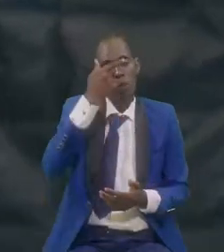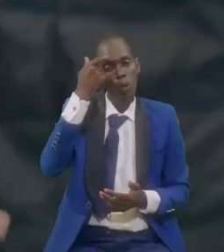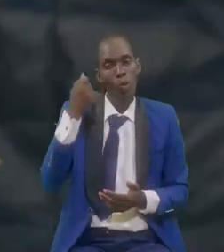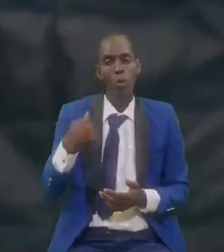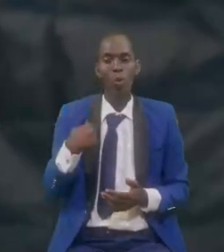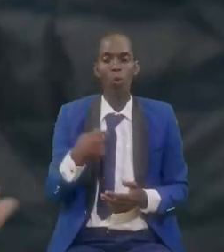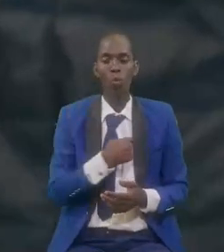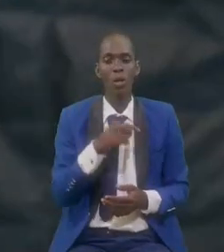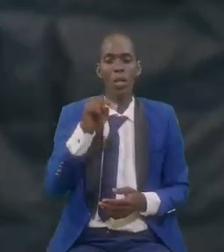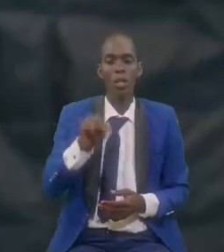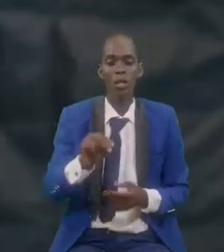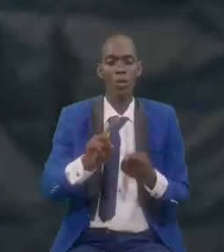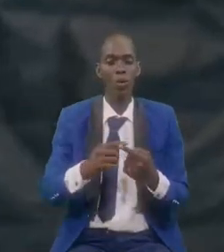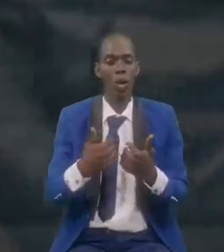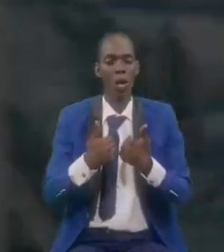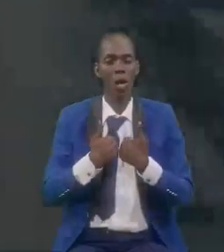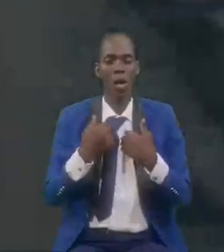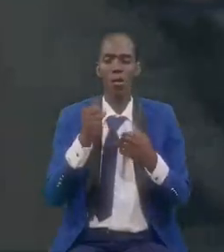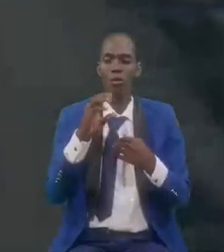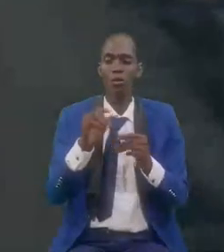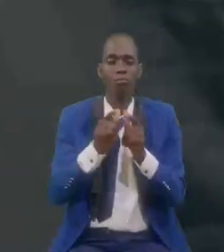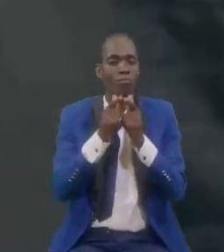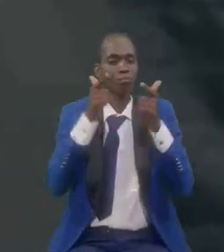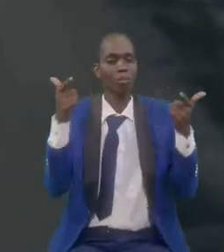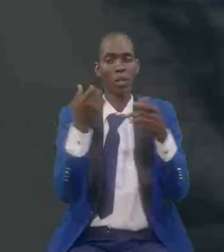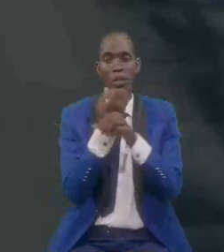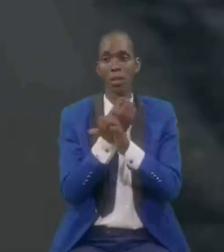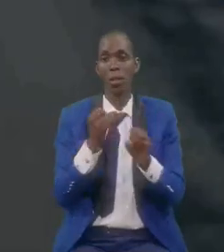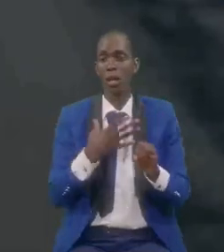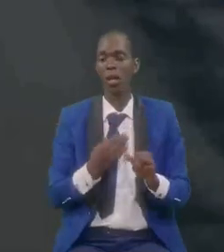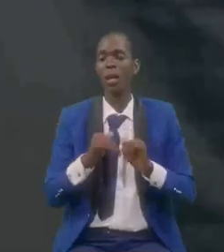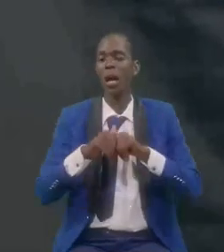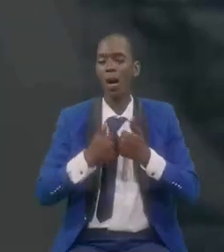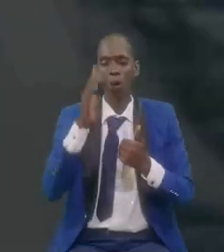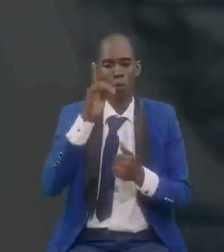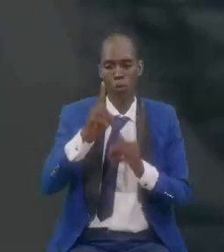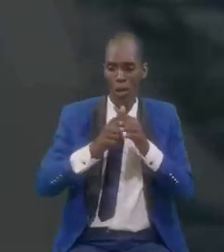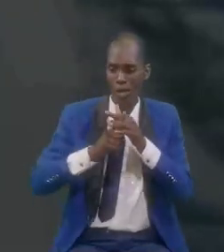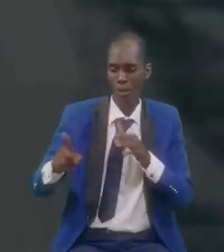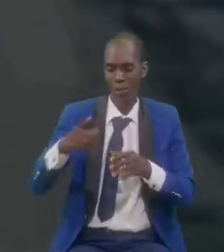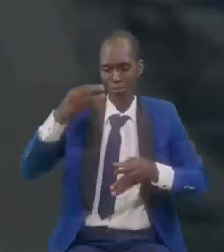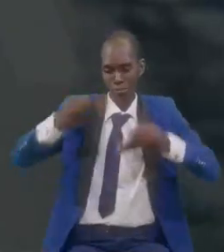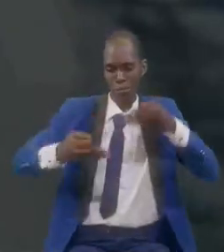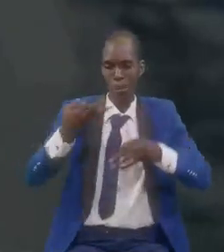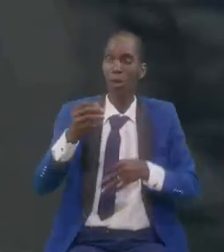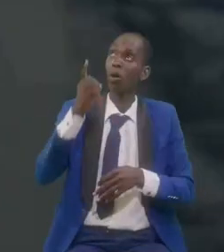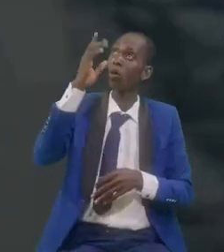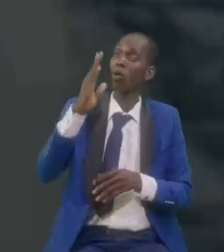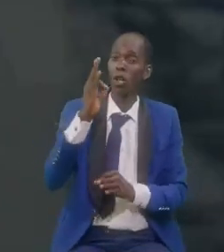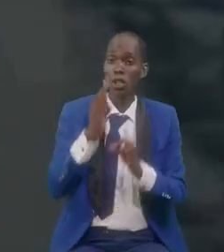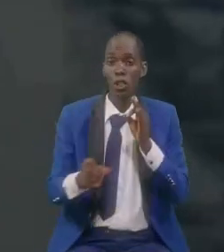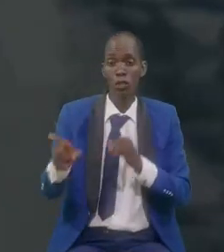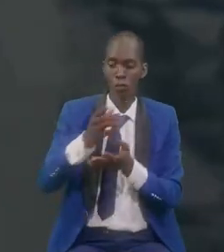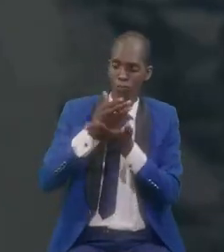un si grand salut. Et comment échapperons-nous au jugement de Dieu si vous négligez, si